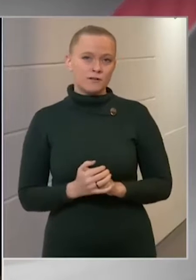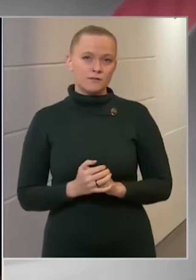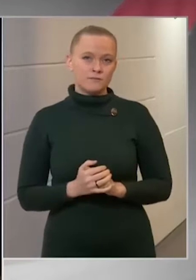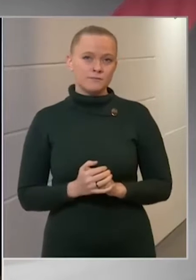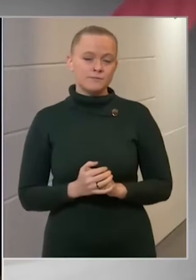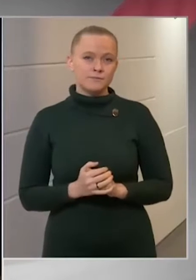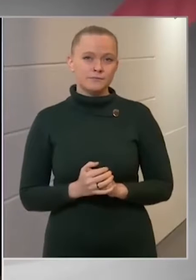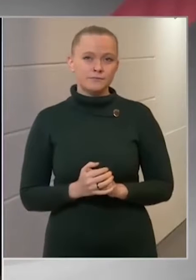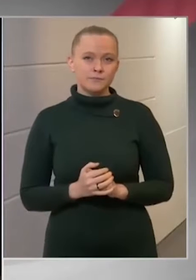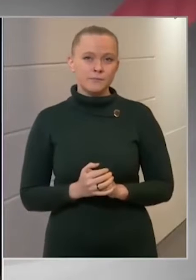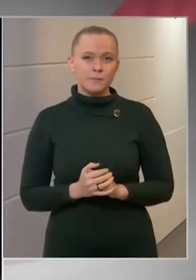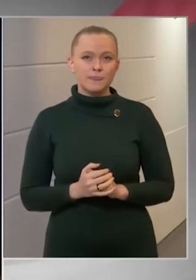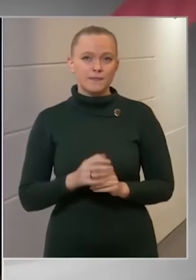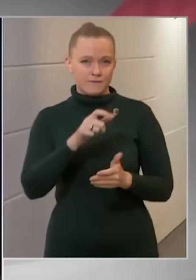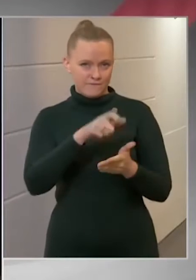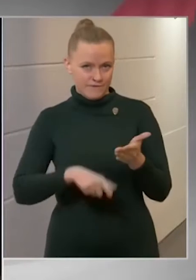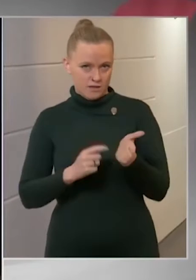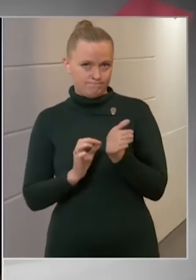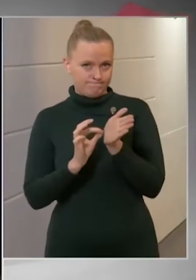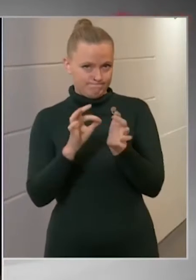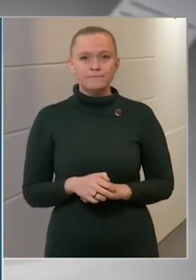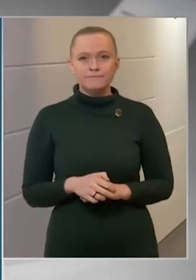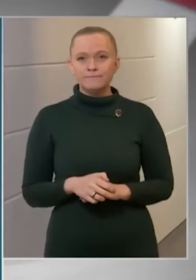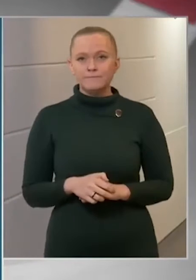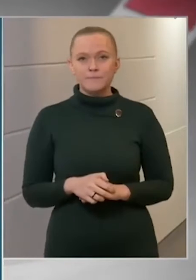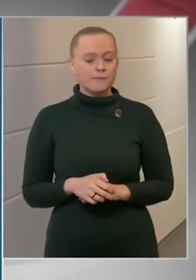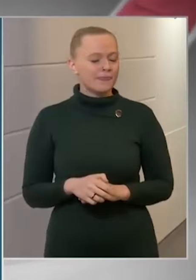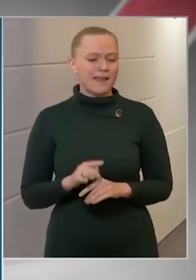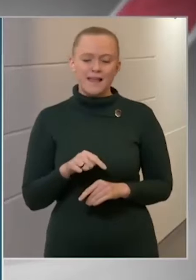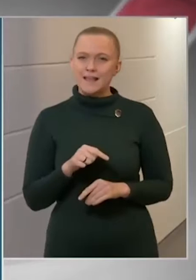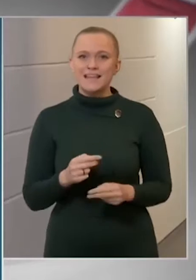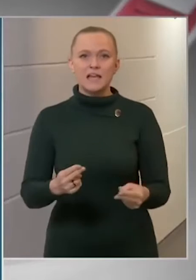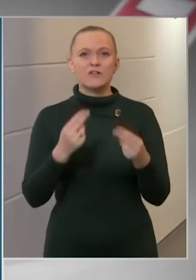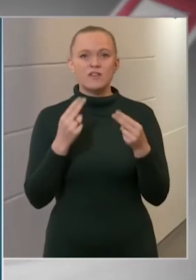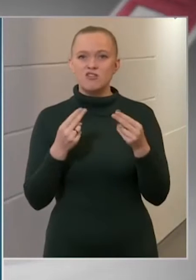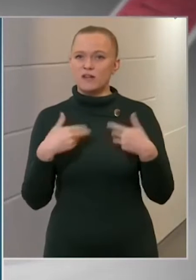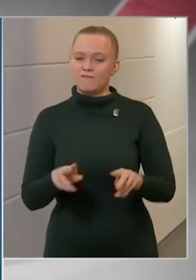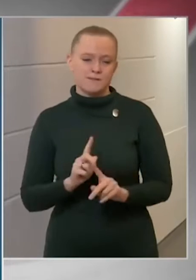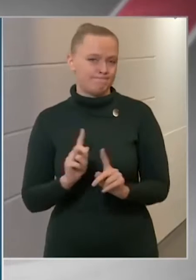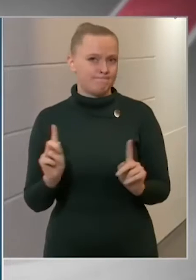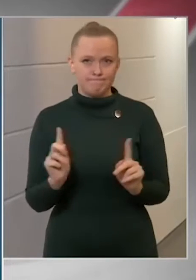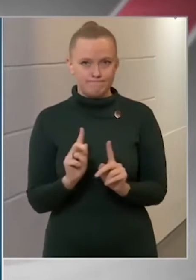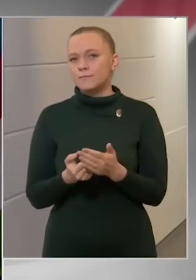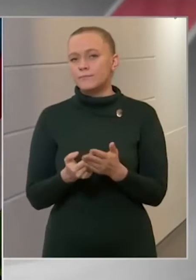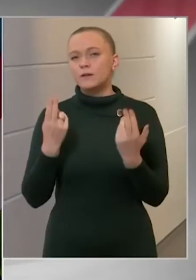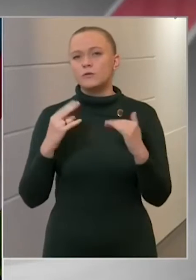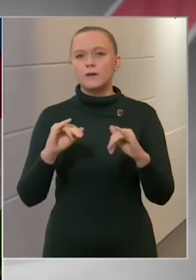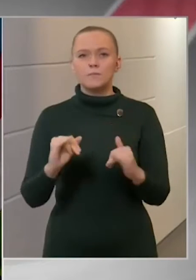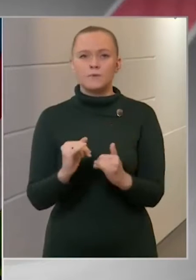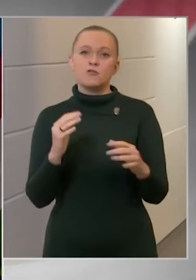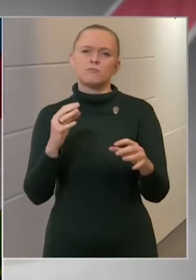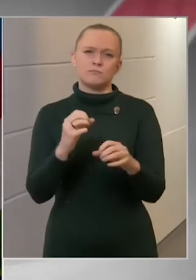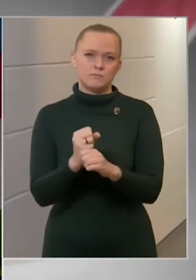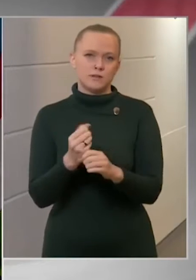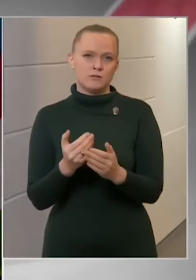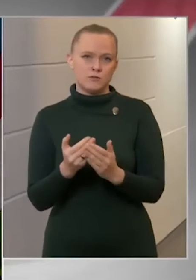6360 újabb magyar állampolgárnál mutatták ki a koronavírus fertőzést az elmúlt 24 órában, ami ismét rekord közeli szám. Már mindenki a